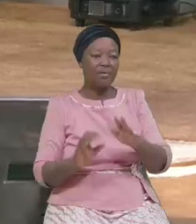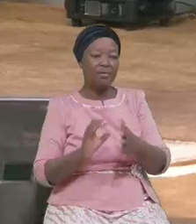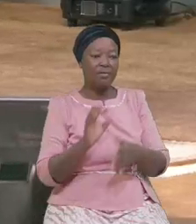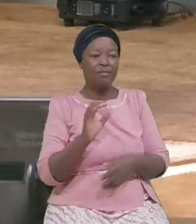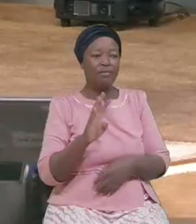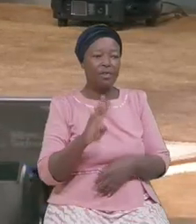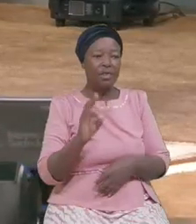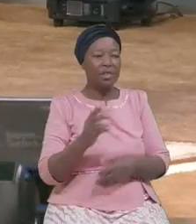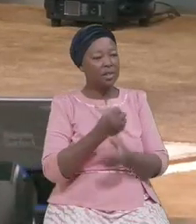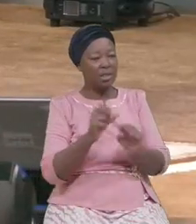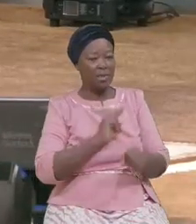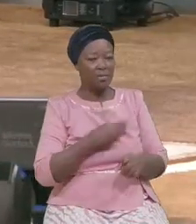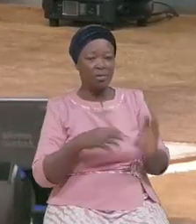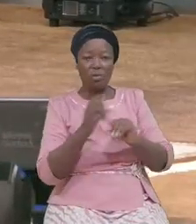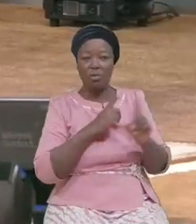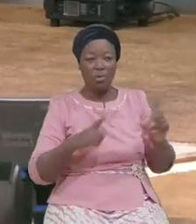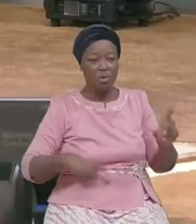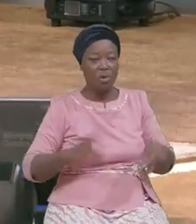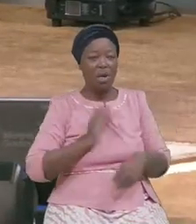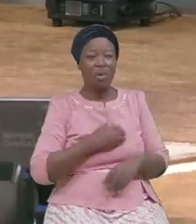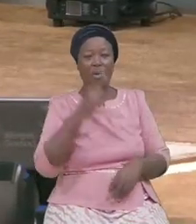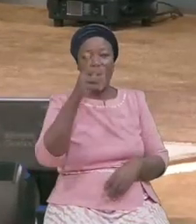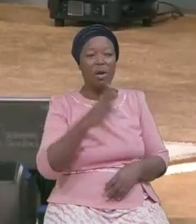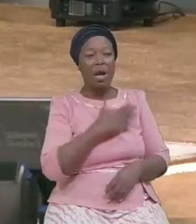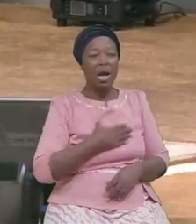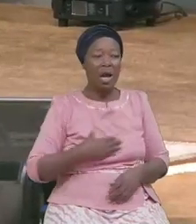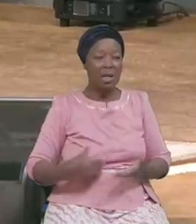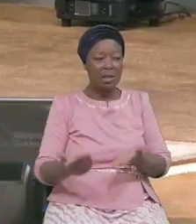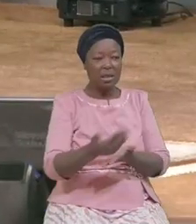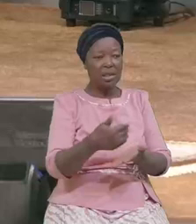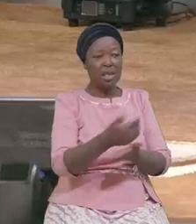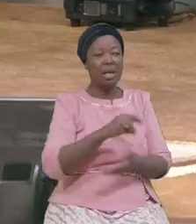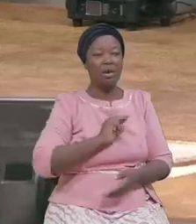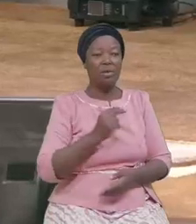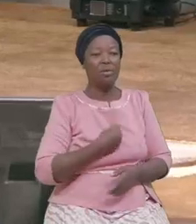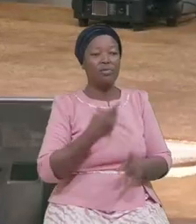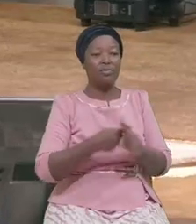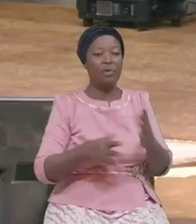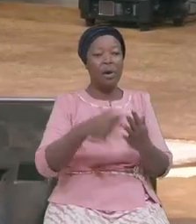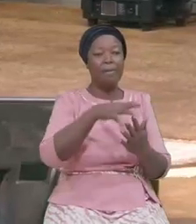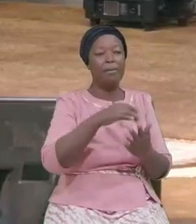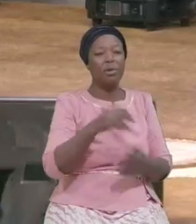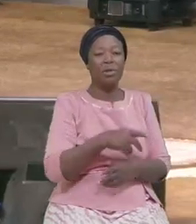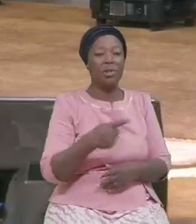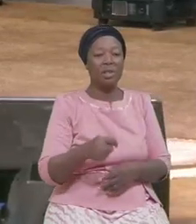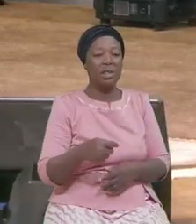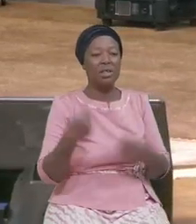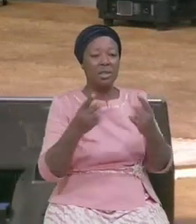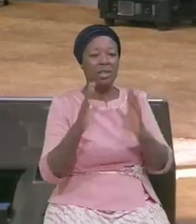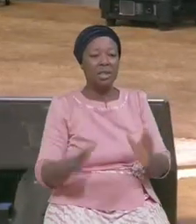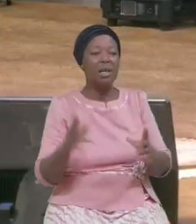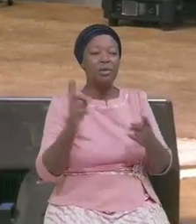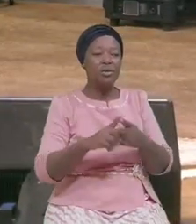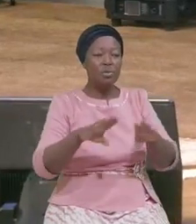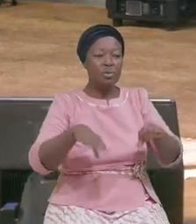Sauve-nous, Éternel, notre Dieu, et rassemble-nous du milieu des nations, afin que